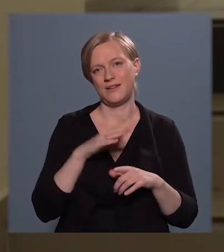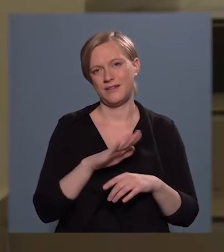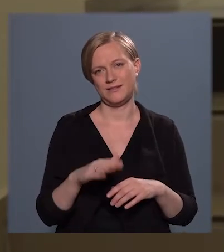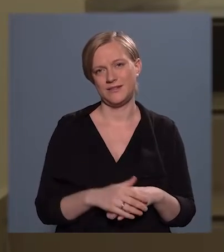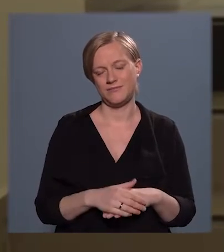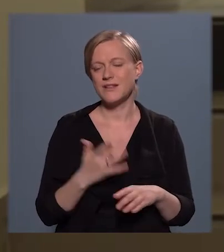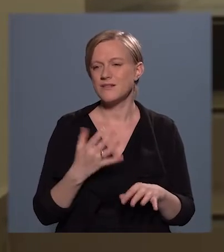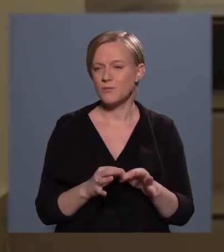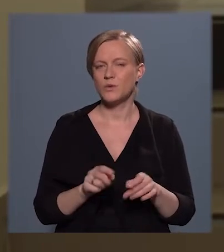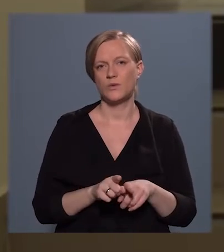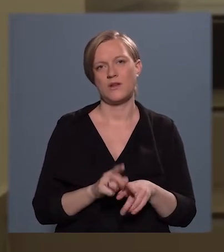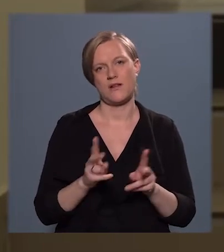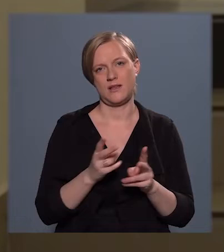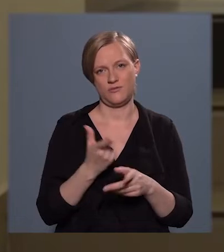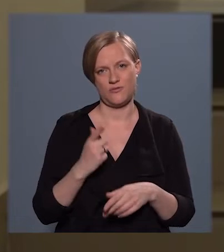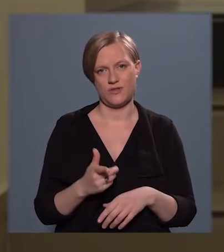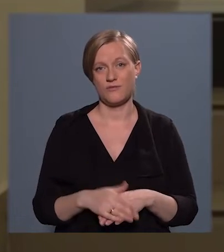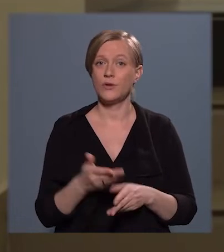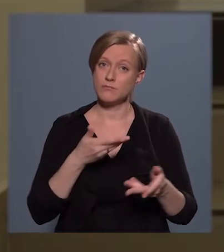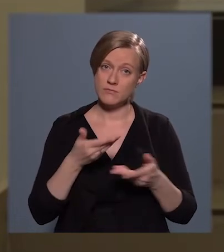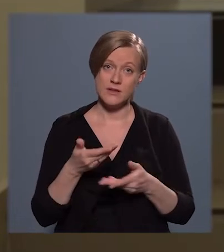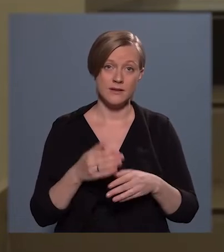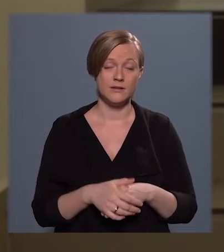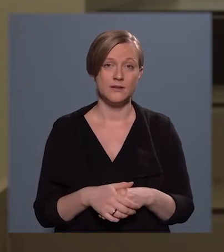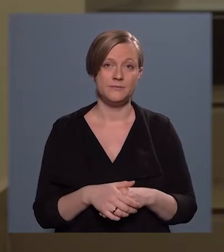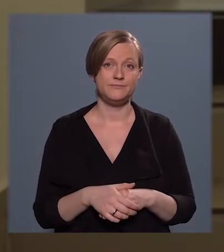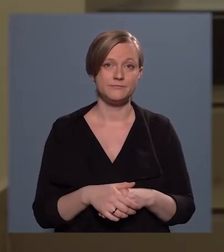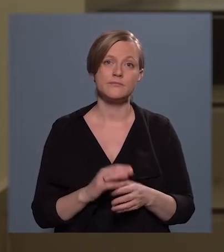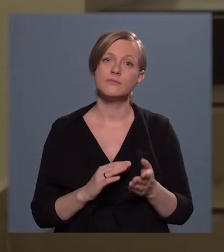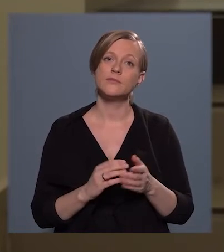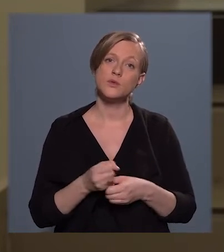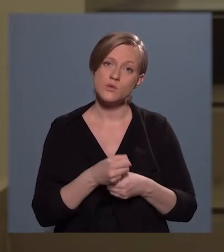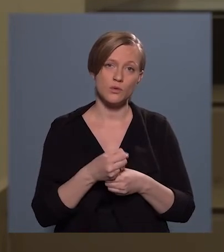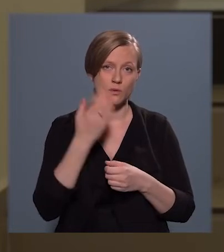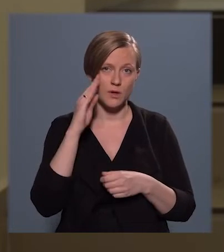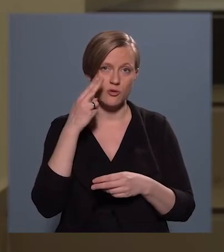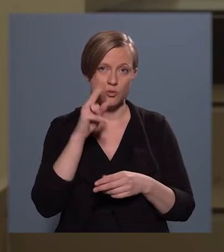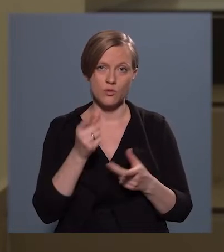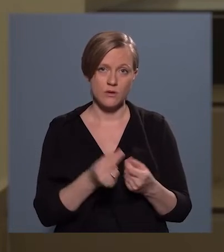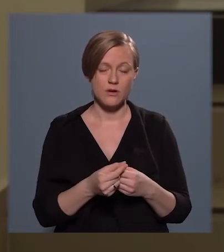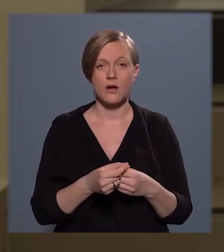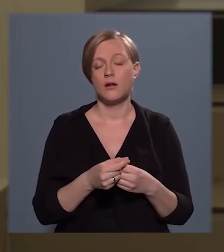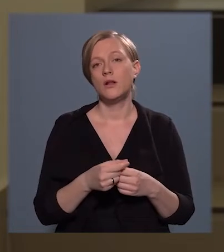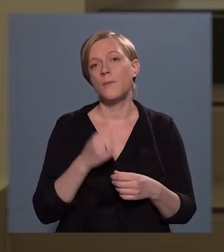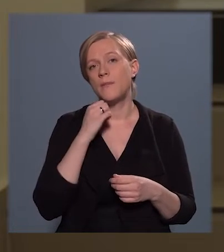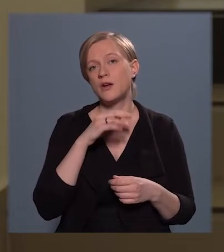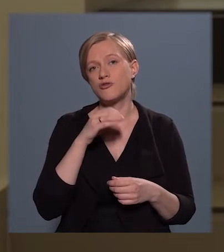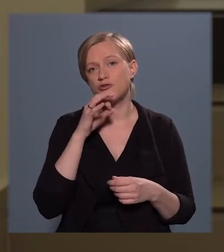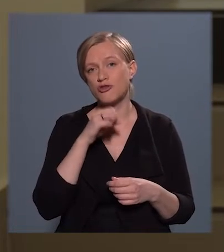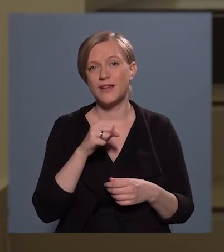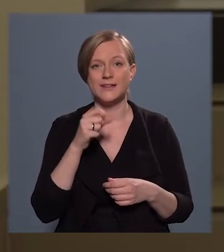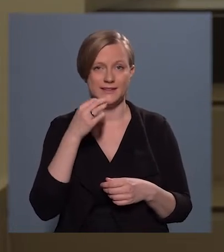pont egy olyan lehetőség volt. Beszéltem a tűzoltóparancsnok úrral, illetve Mark Steinné